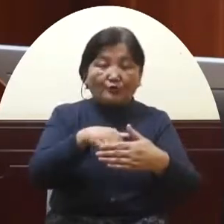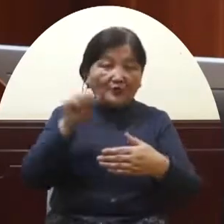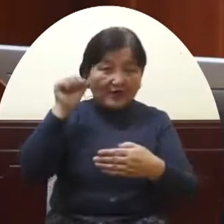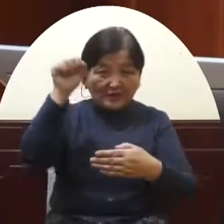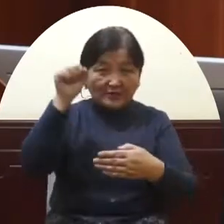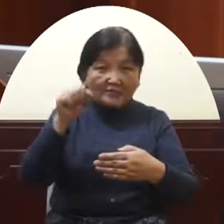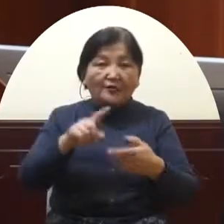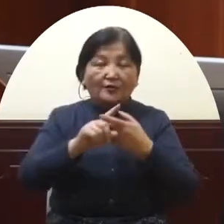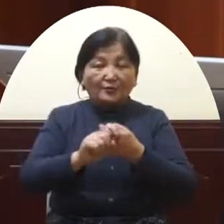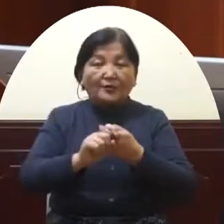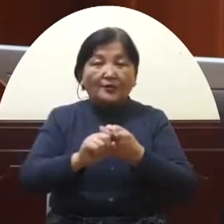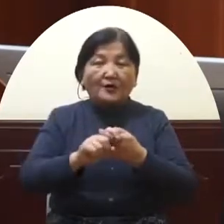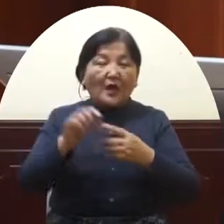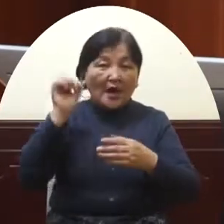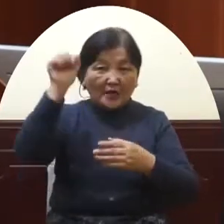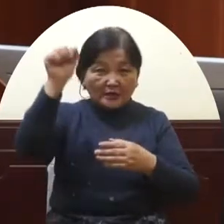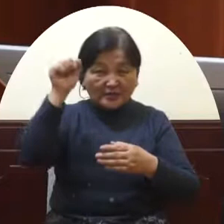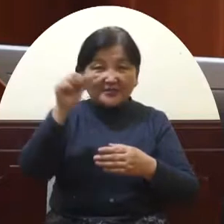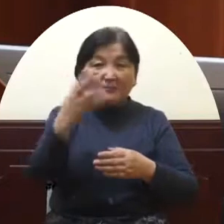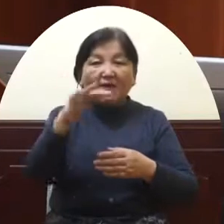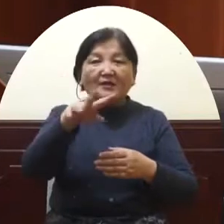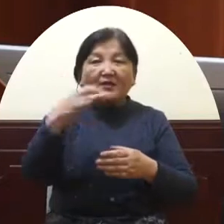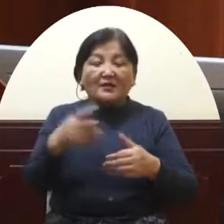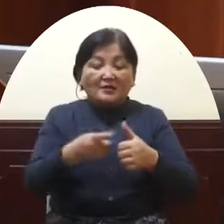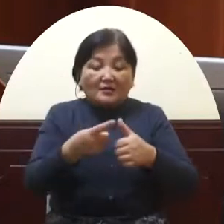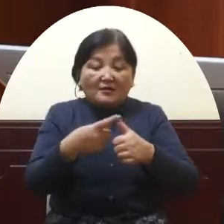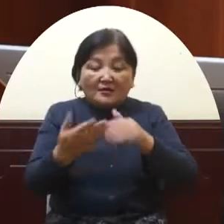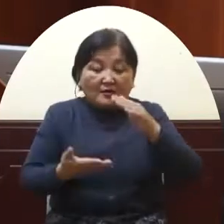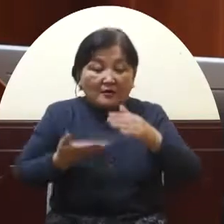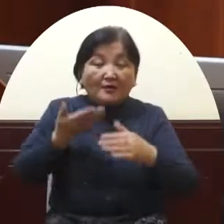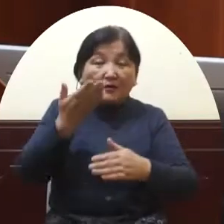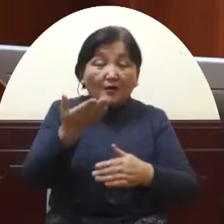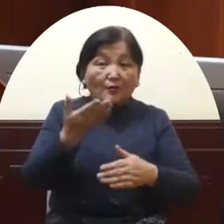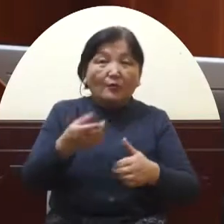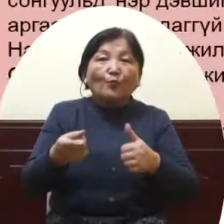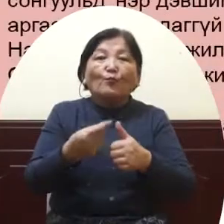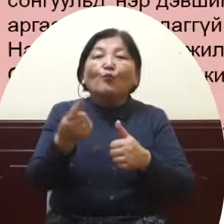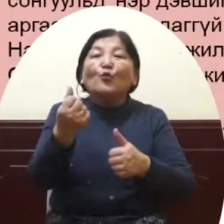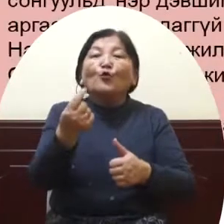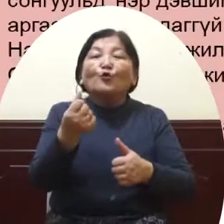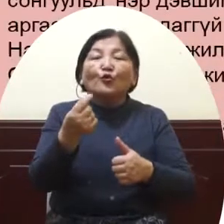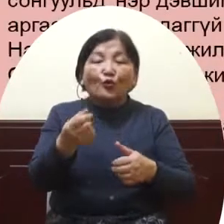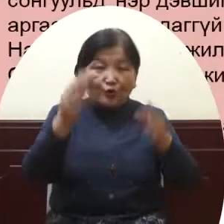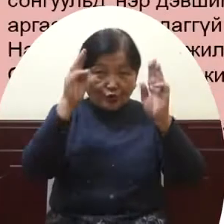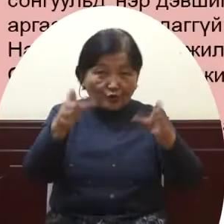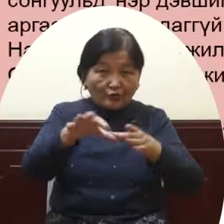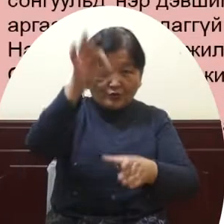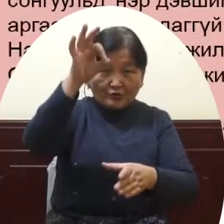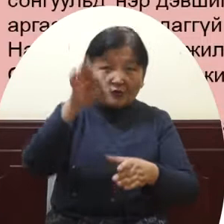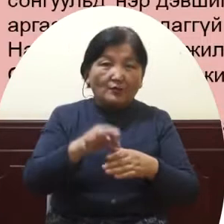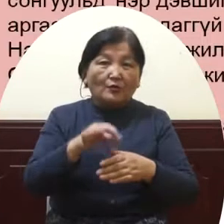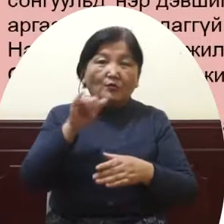дэвшигчийг ардчилсан аргаар тодруулдаггүй, илүү мөнгөөр тодруулдаг гэж бид түрүүн хэлчихлээ. Намуудын санхүүжилт ил тод